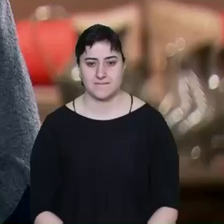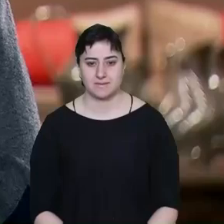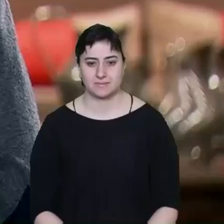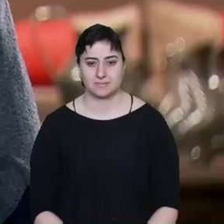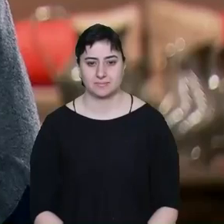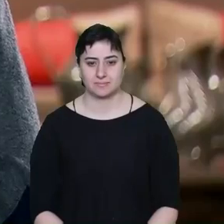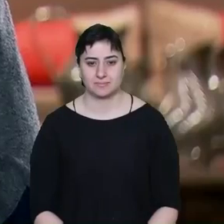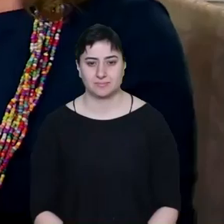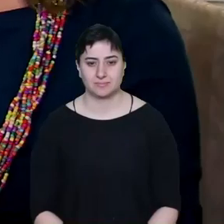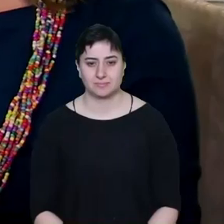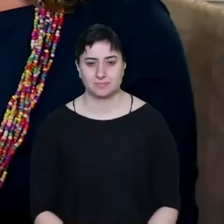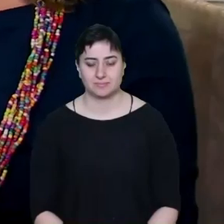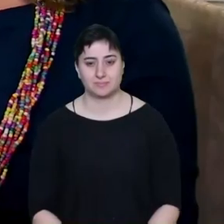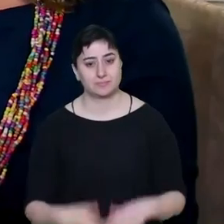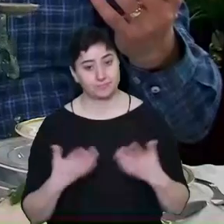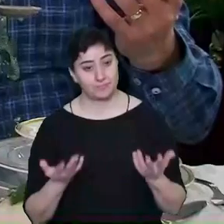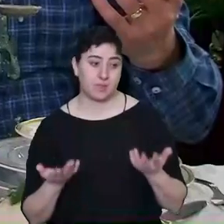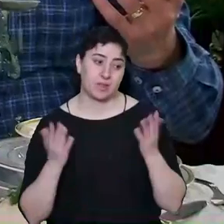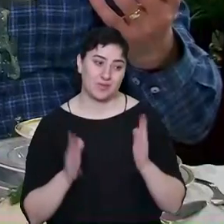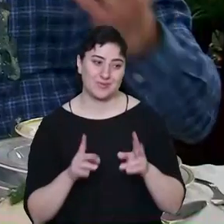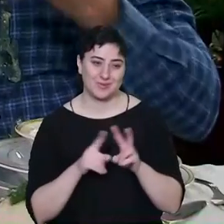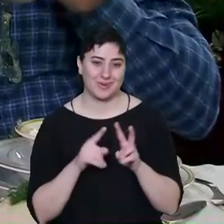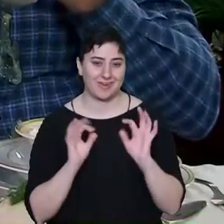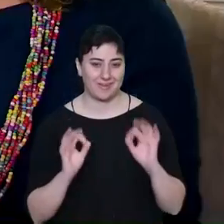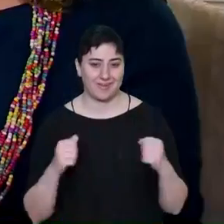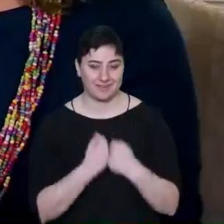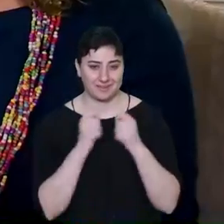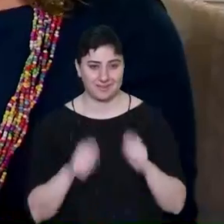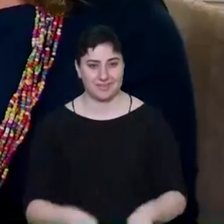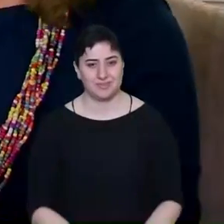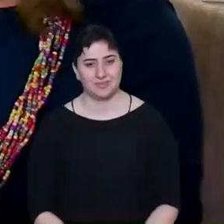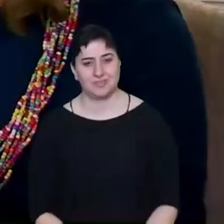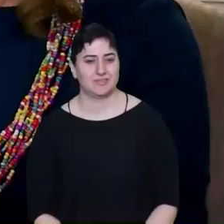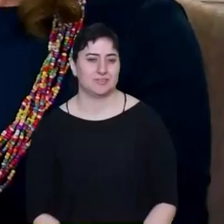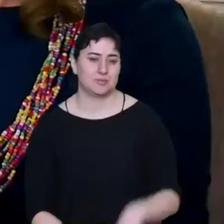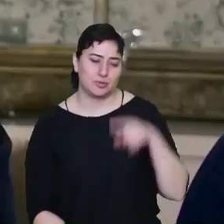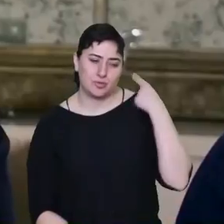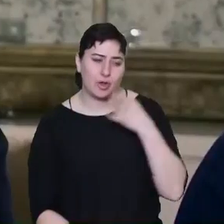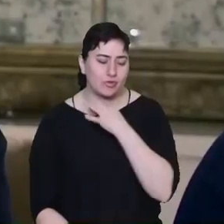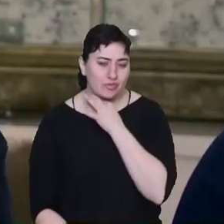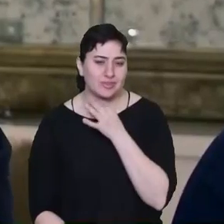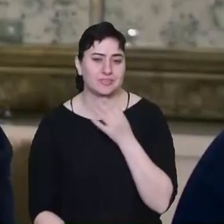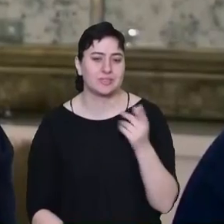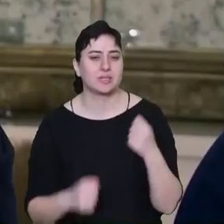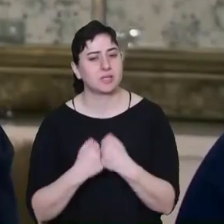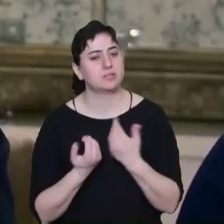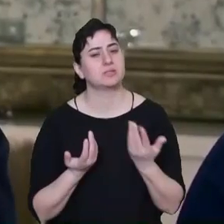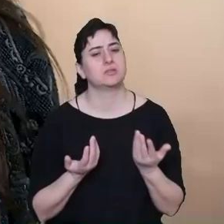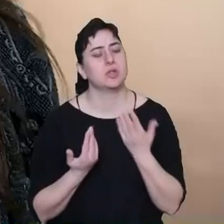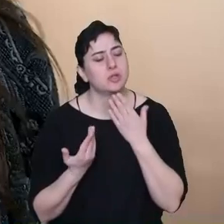döktü. Ah. Yani Nurhan, yaptın yine sakarlığını ha. Aa Rüyam, rica ederim. Sakarlık falan